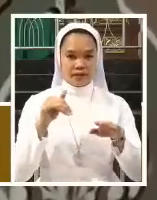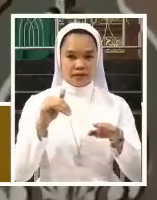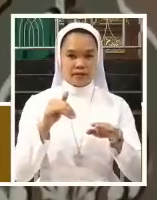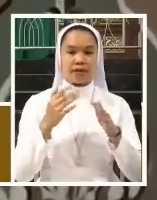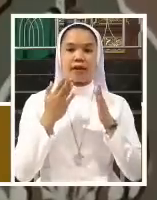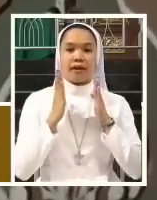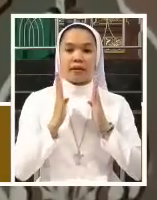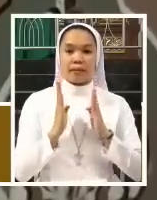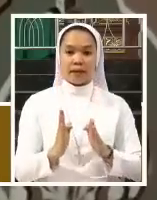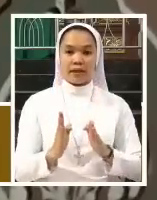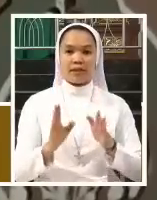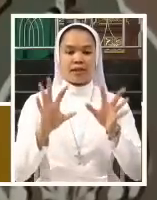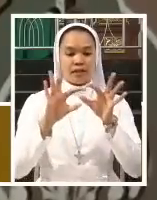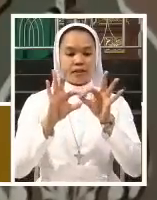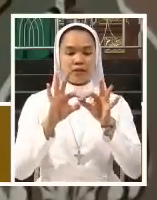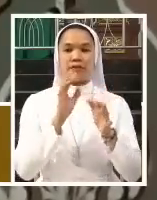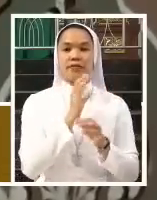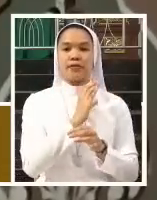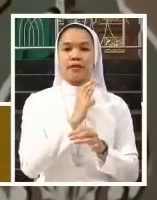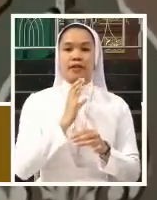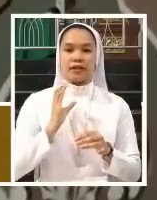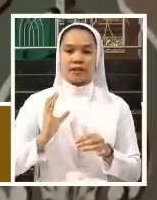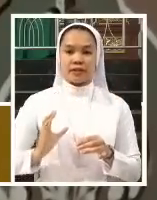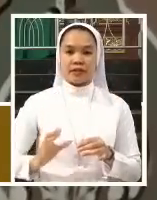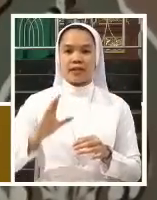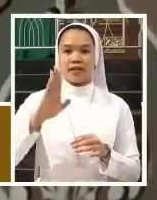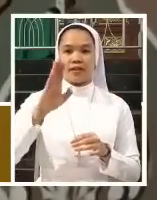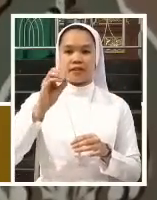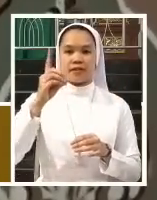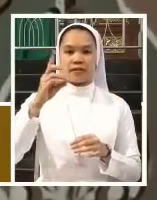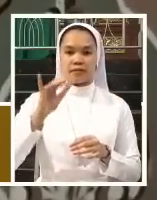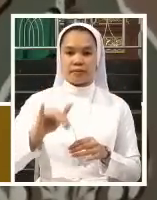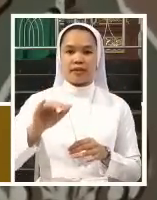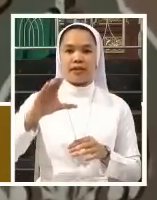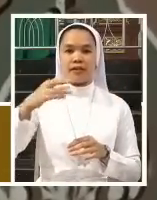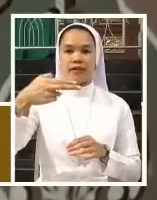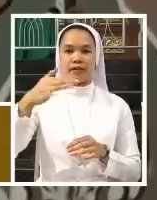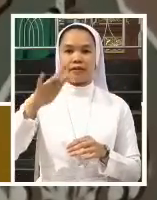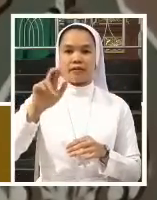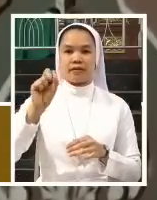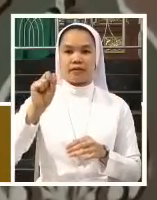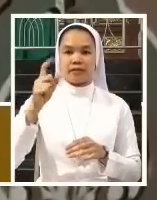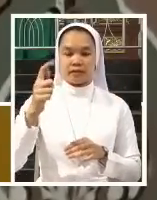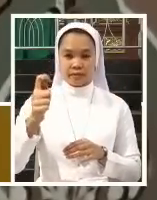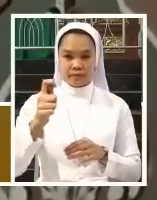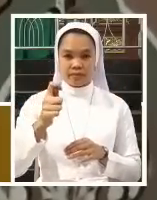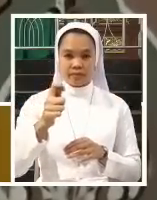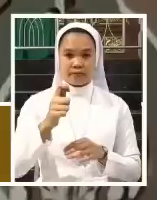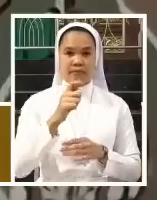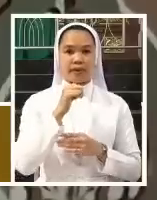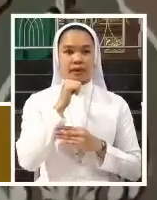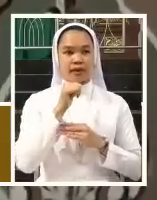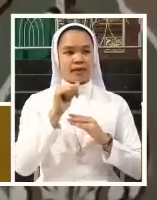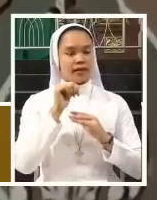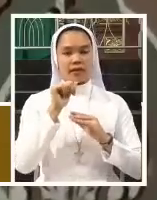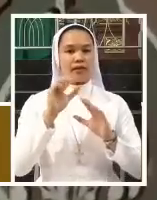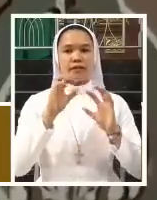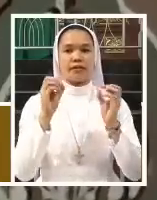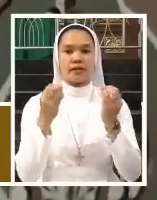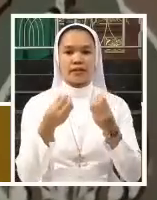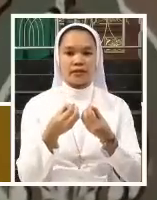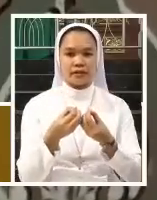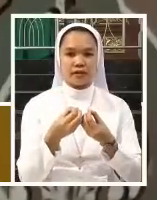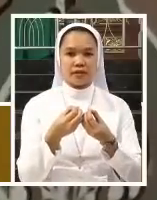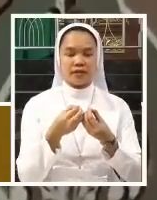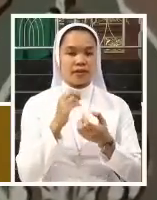ni Kristo, the body of Christ. Day kita sarong organisasyon, day man kita